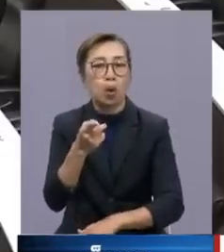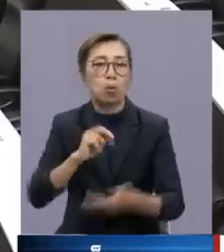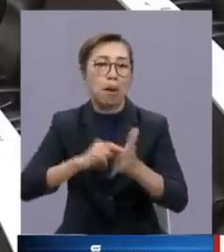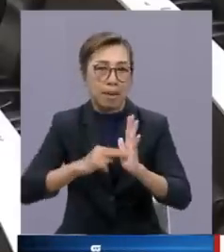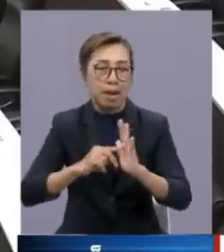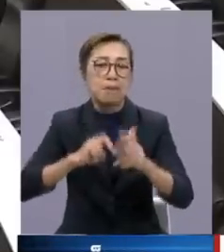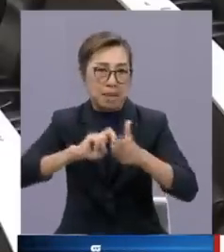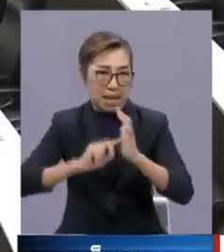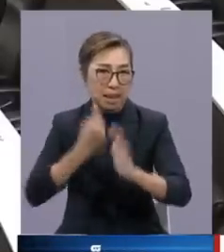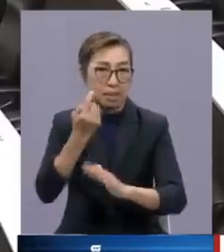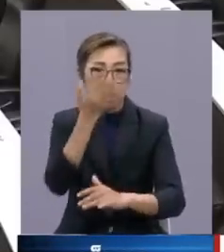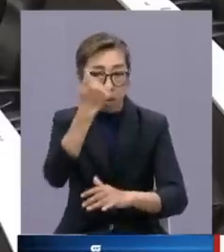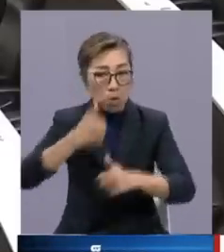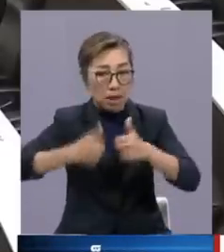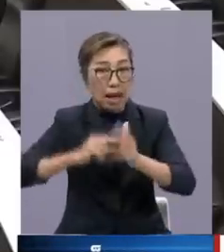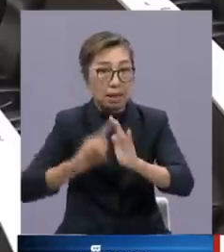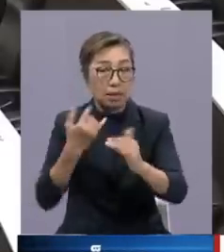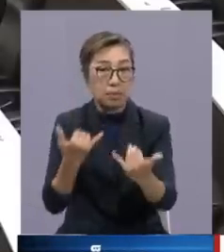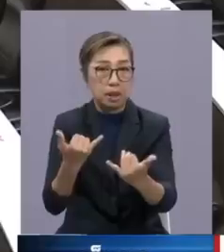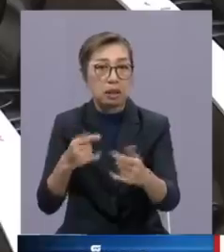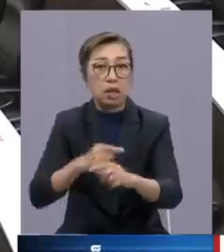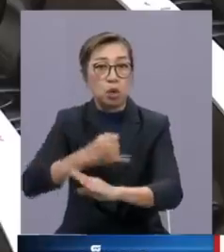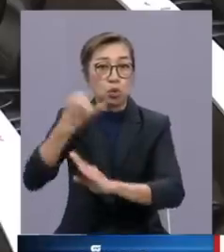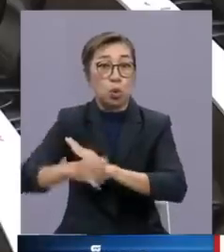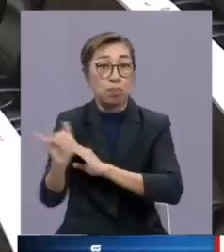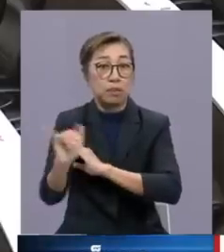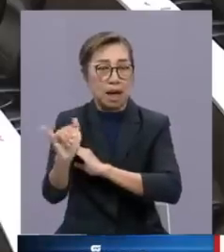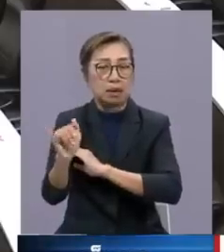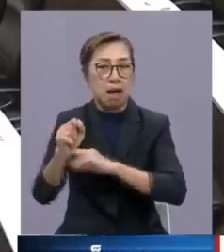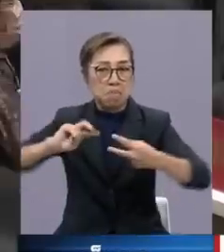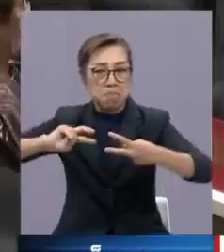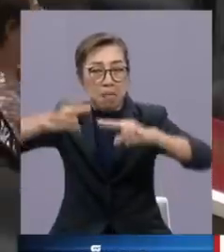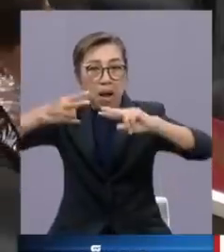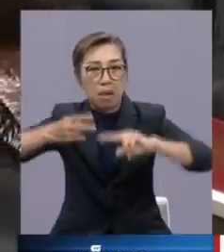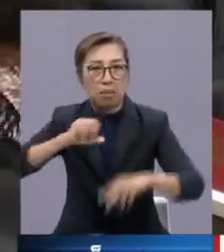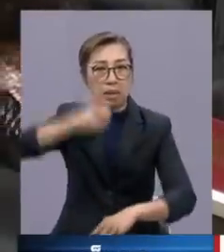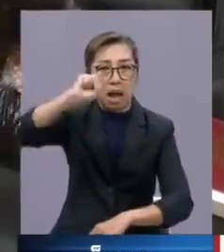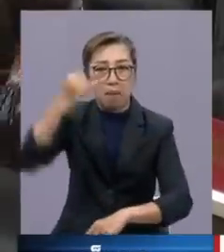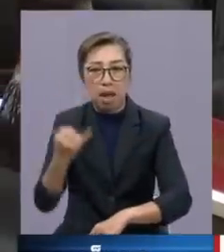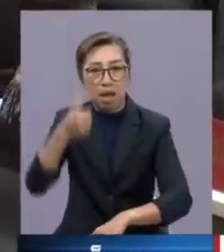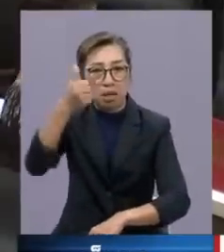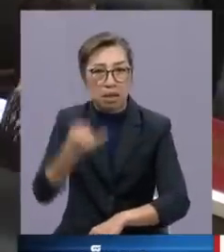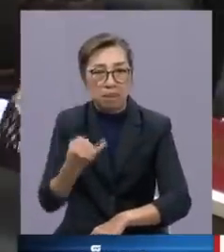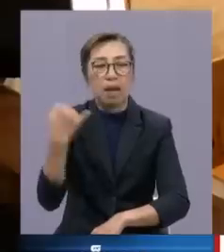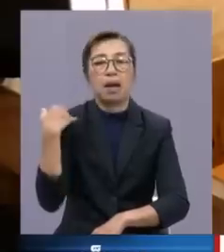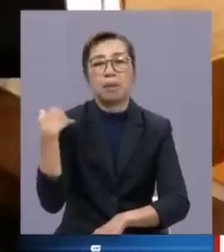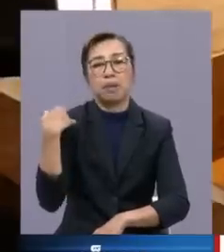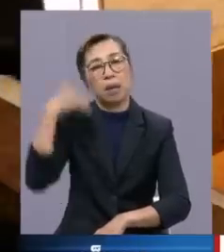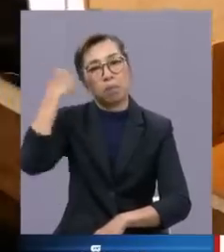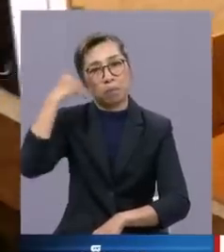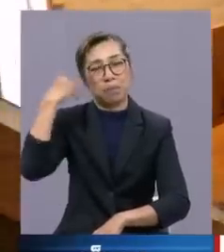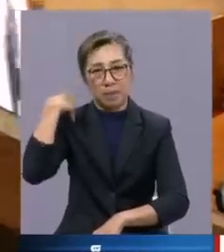ริ่มต้นตราบใดที่เกมนี้มันยังไม่โอเวอร์โอกาสพลิกผันแพ้ชนะก็ยังสามารถเกิดขึ้นได้ทุก